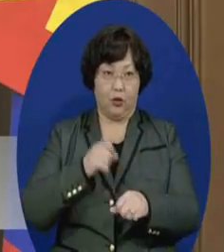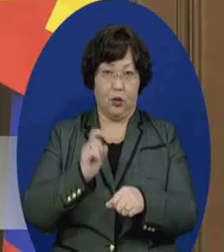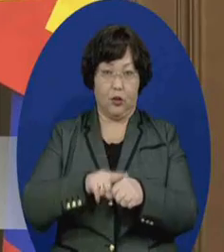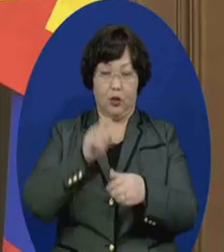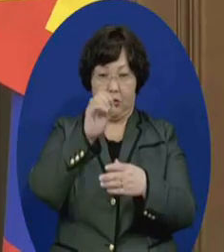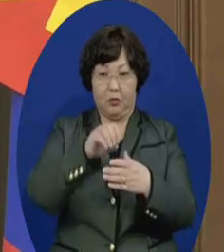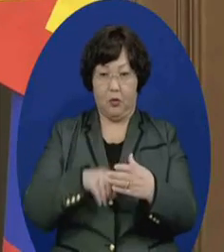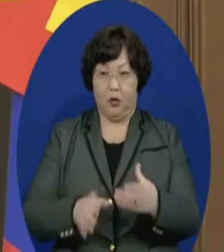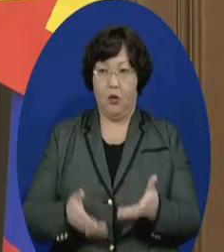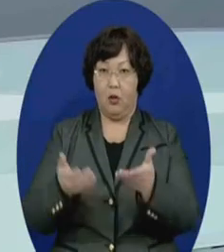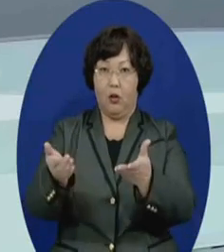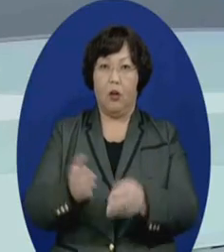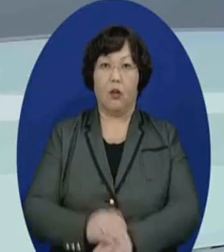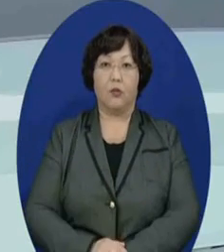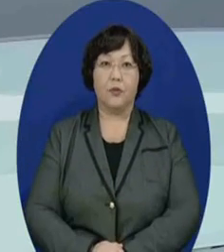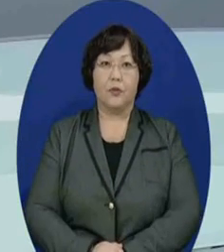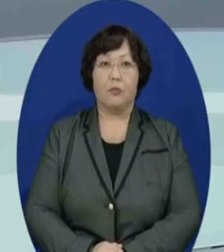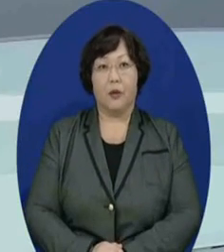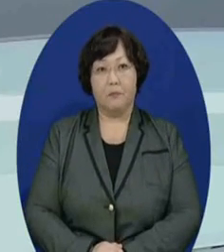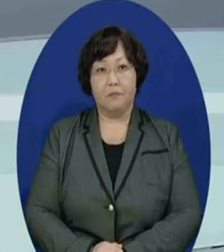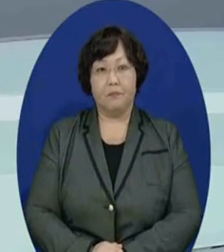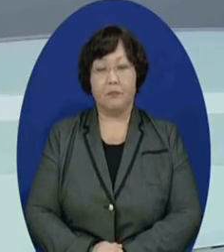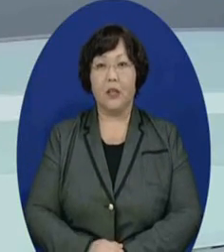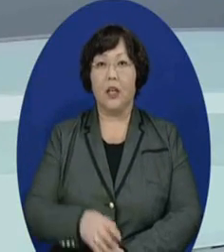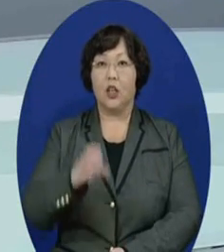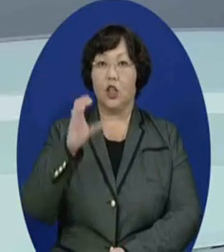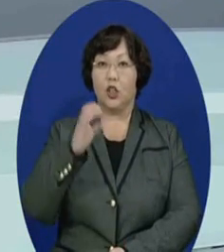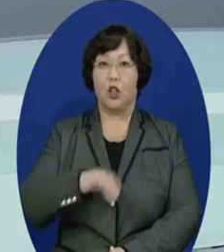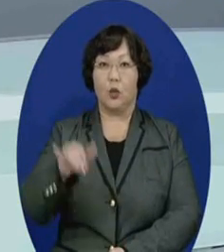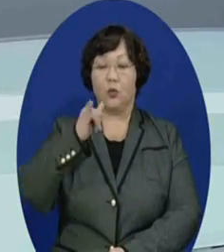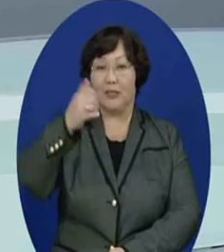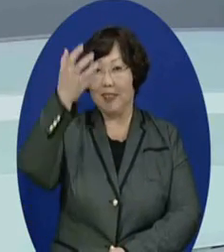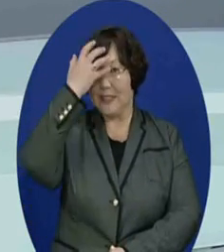тусгажээ. Бүгд найрамдах солонгос улсын засгийн газрын